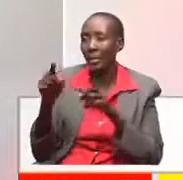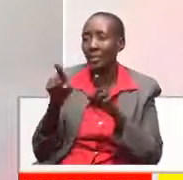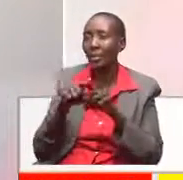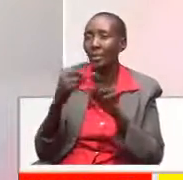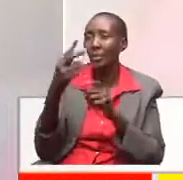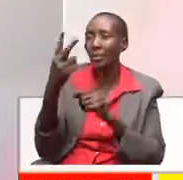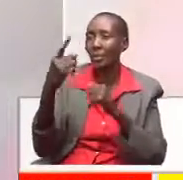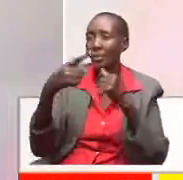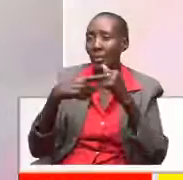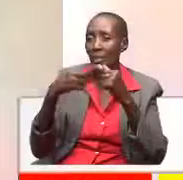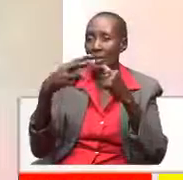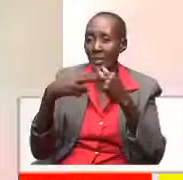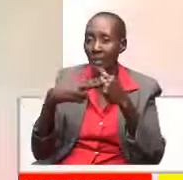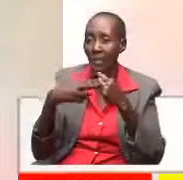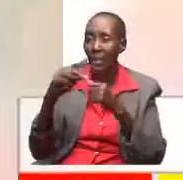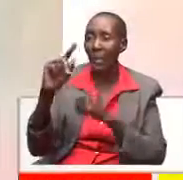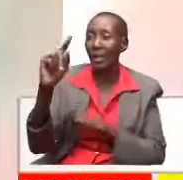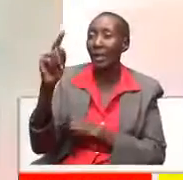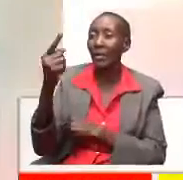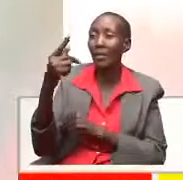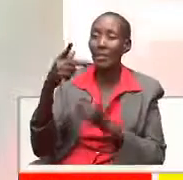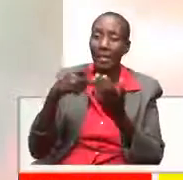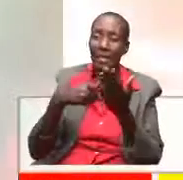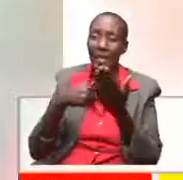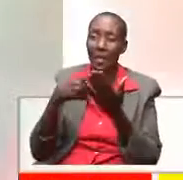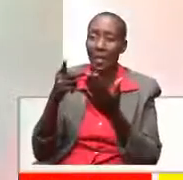17,922,267, ambapo mwanzo walilipa